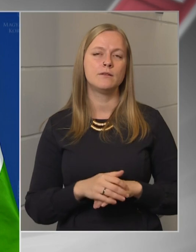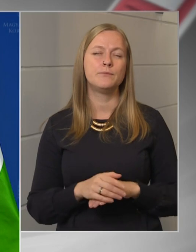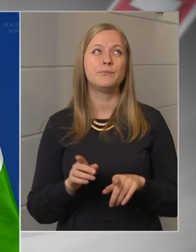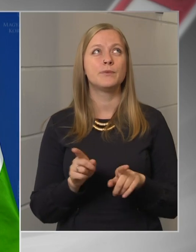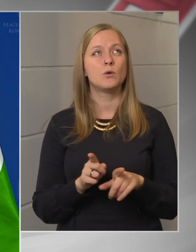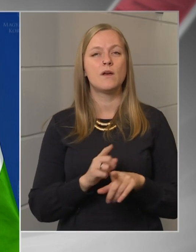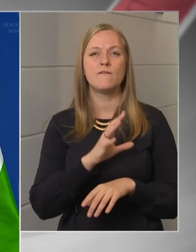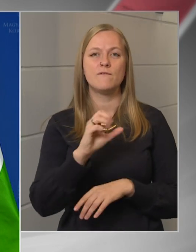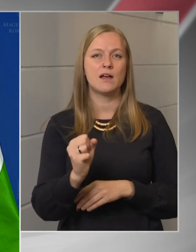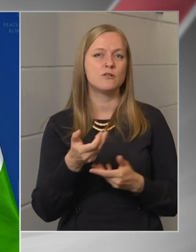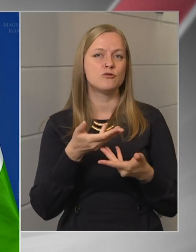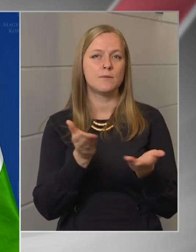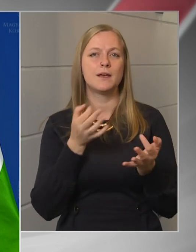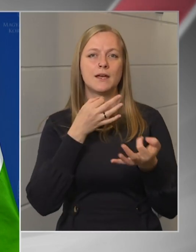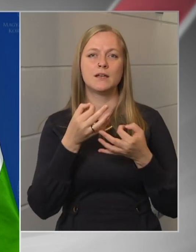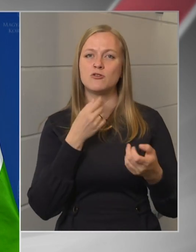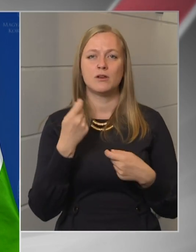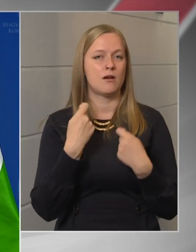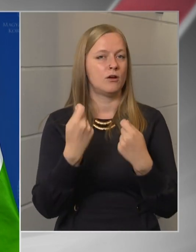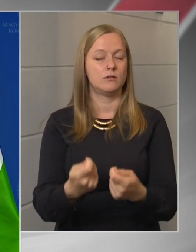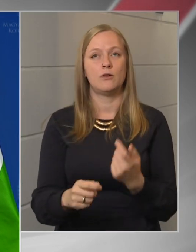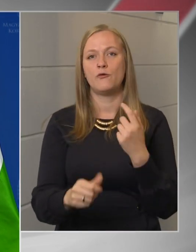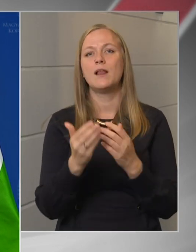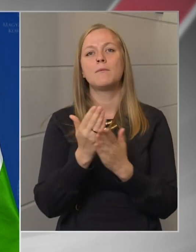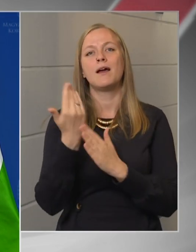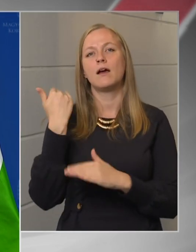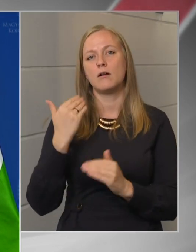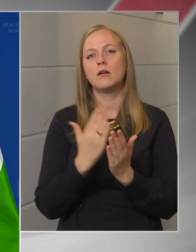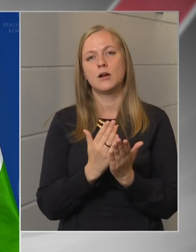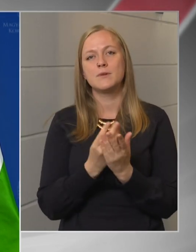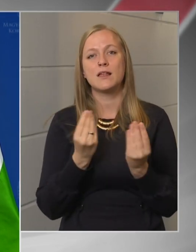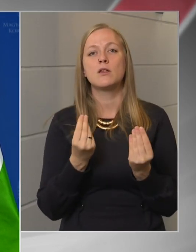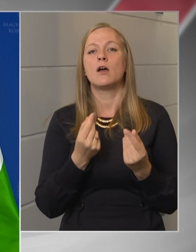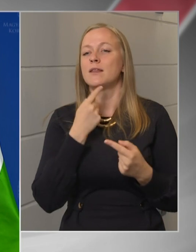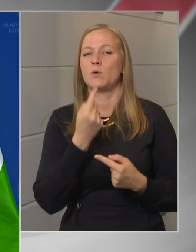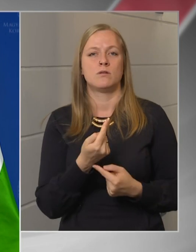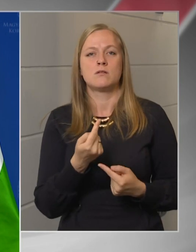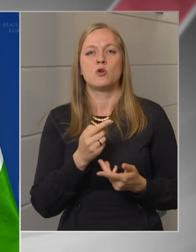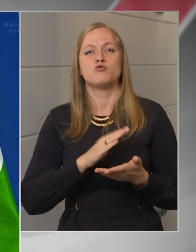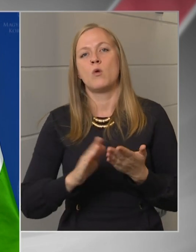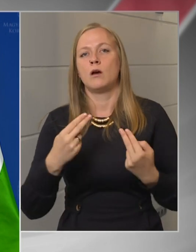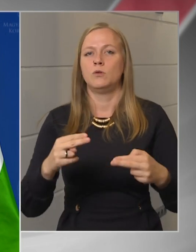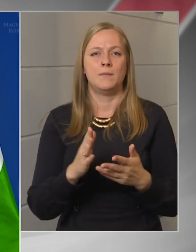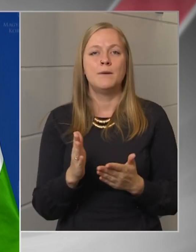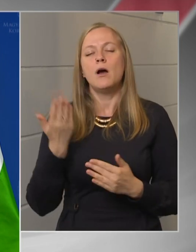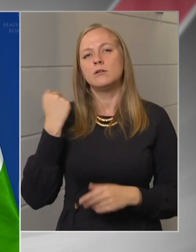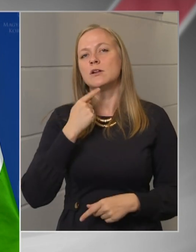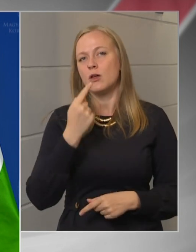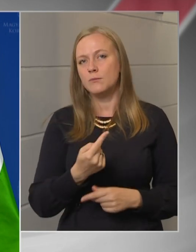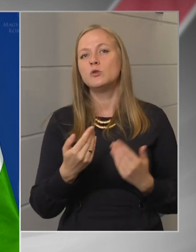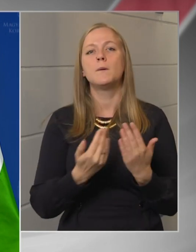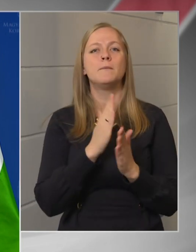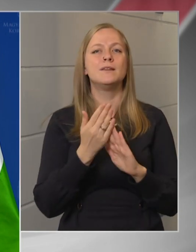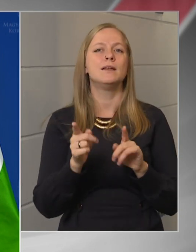Olyan válasz, semmilyen kérdésen eladjon, főleg egy már alkalmazott eszköz kapcsán, hogy soha többé nem fogja. Mi akkor is elmondtuk, hogy minden ilyen